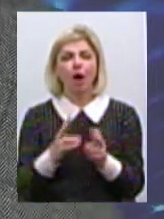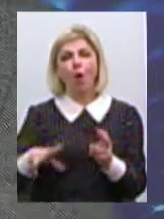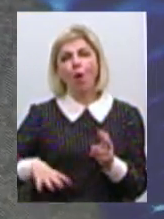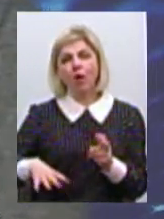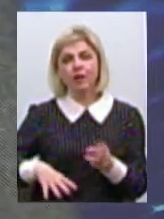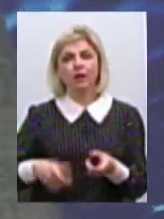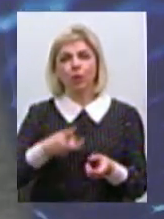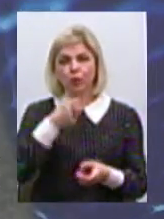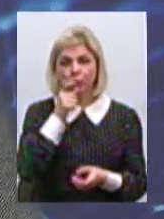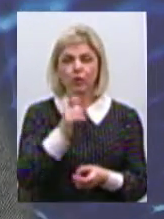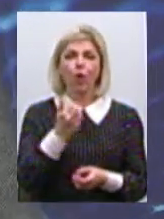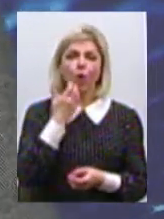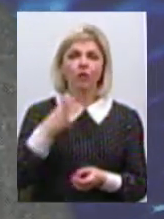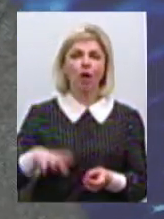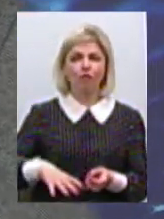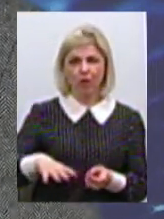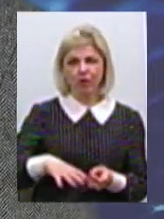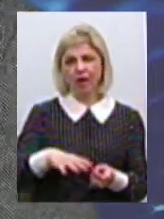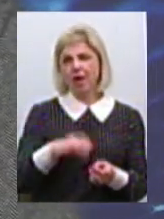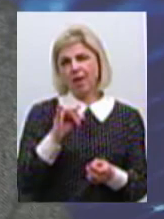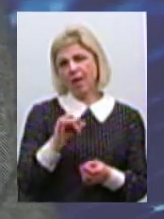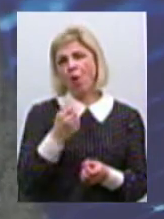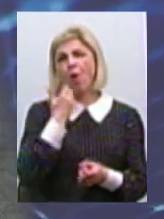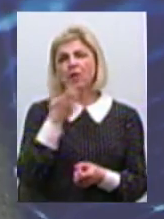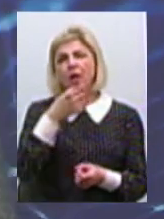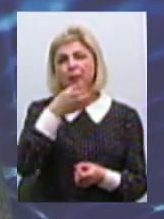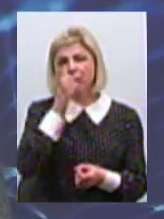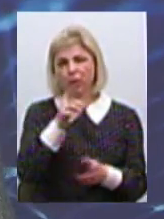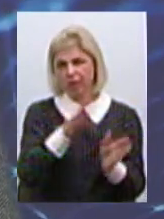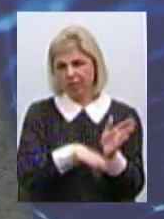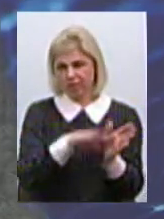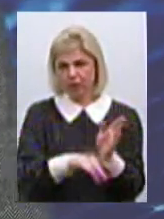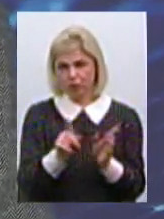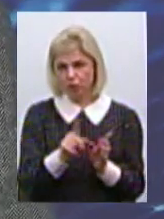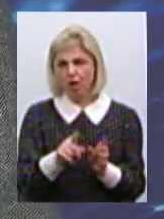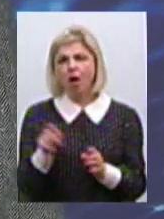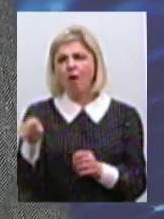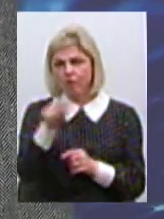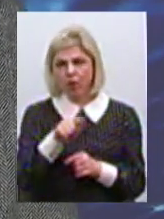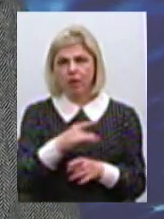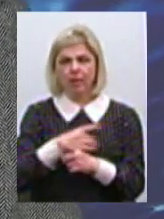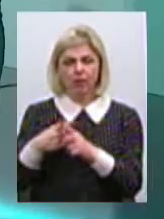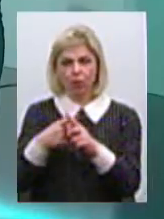Хеннесі, коли п'ють якусь шмердяк. Тобто люди знають, що вони роблять, і дійсно